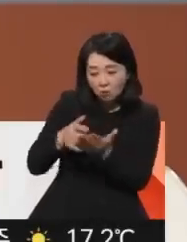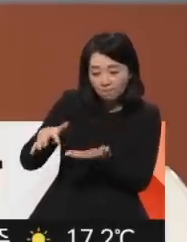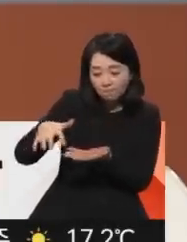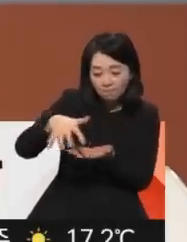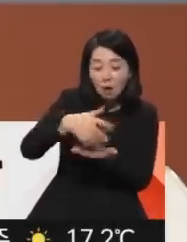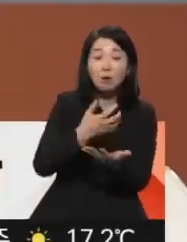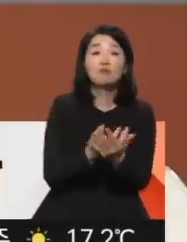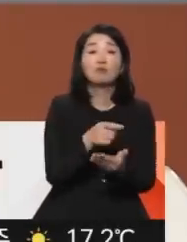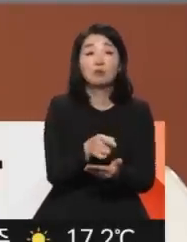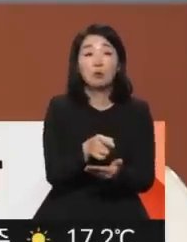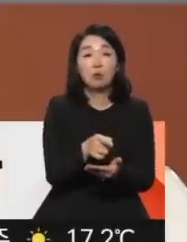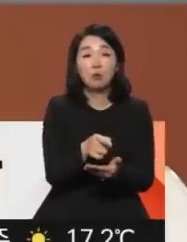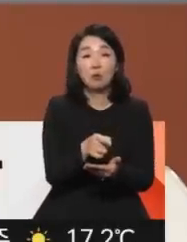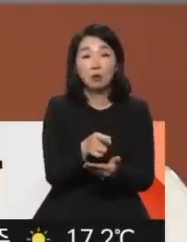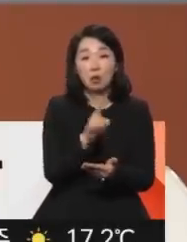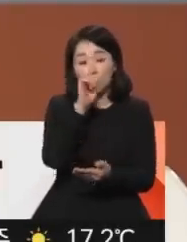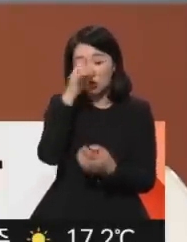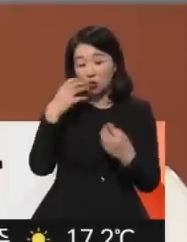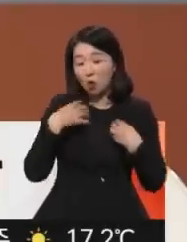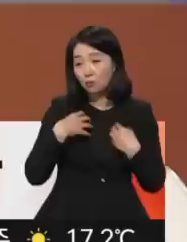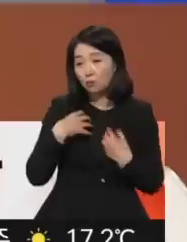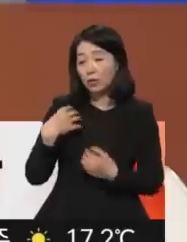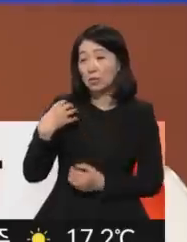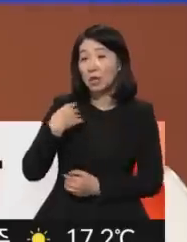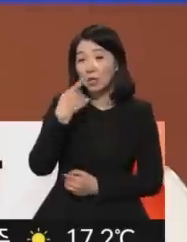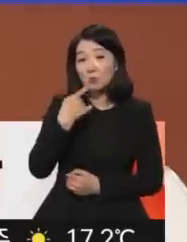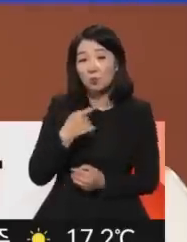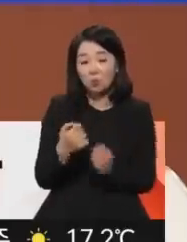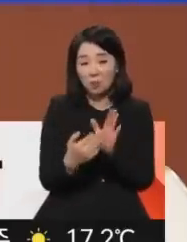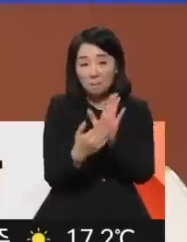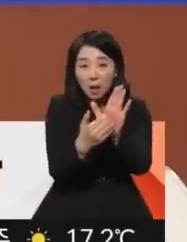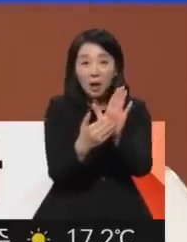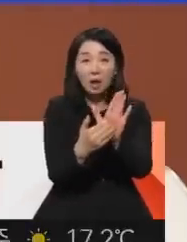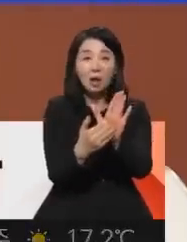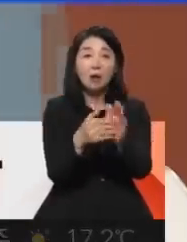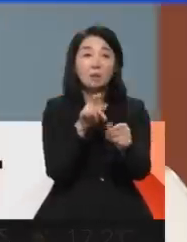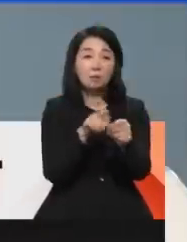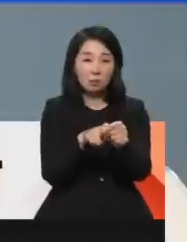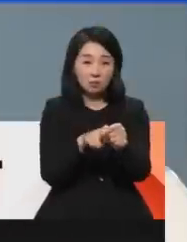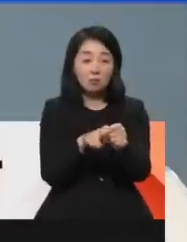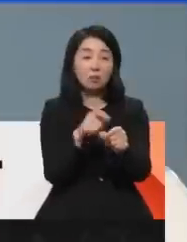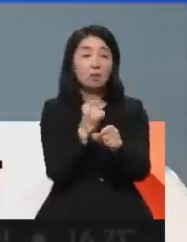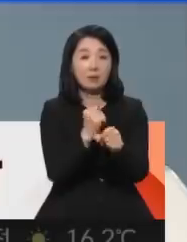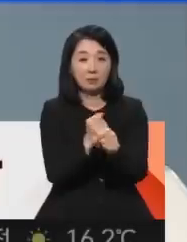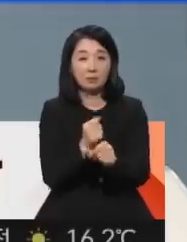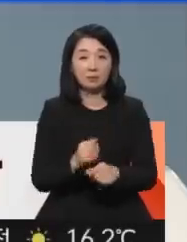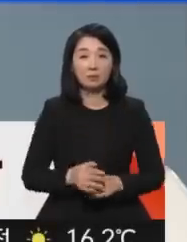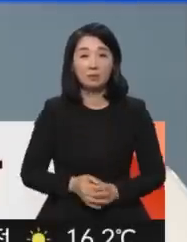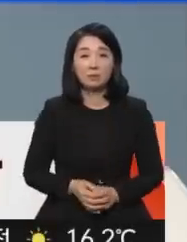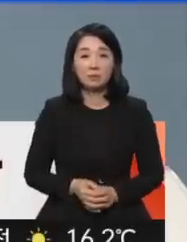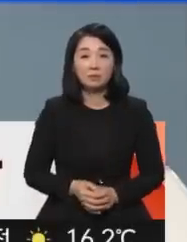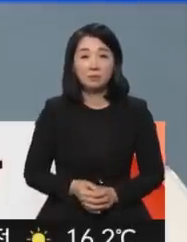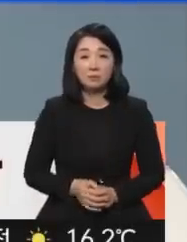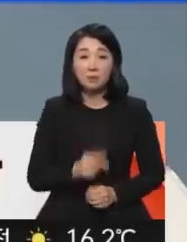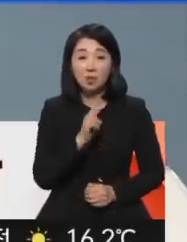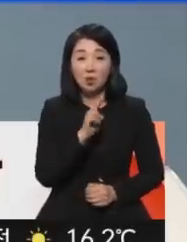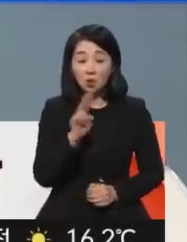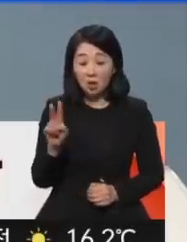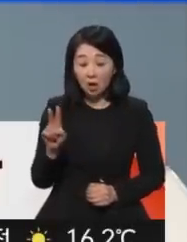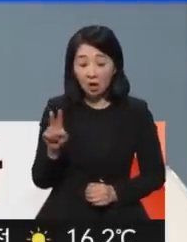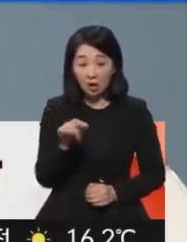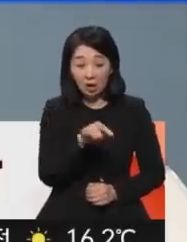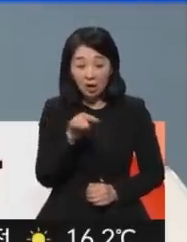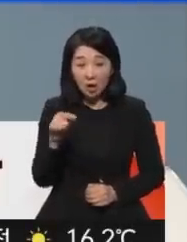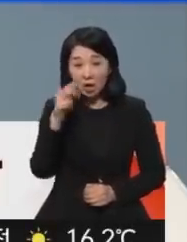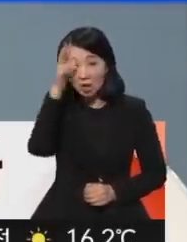만든 문건인데요. 정부 책임론이 번지는 걸 사전에 차단하기 위한 목적으로 생산된 걸로 일단 추정이 됩니다. 여야 모두